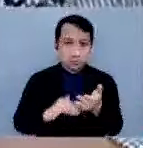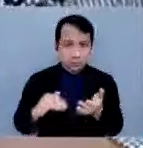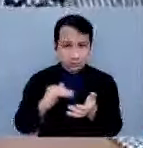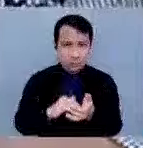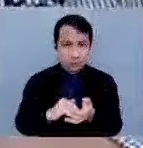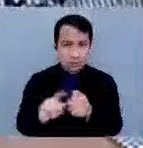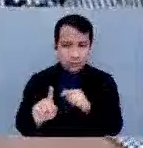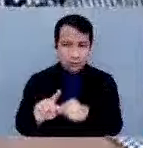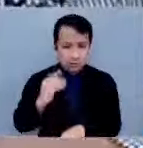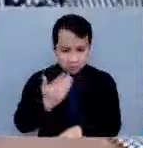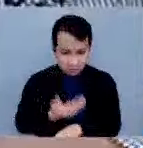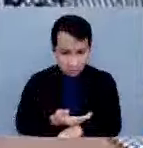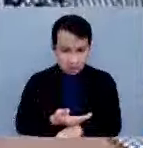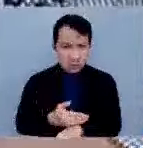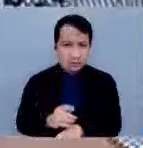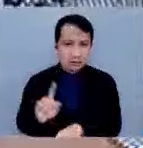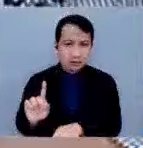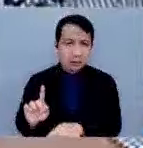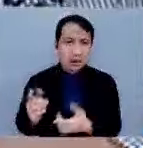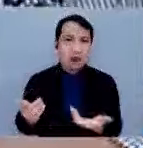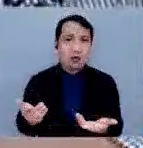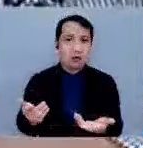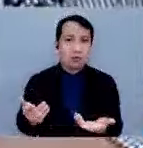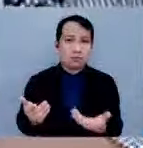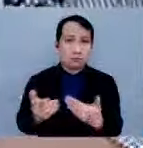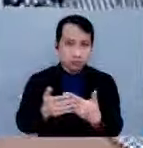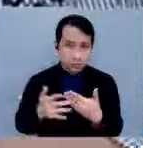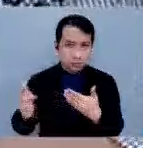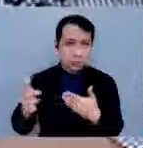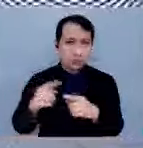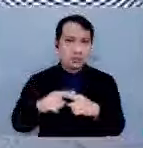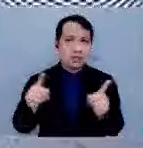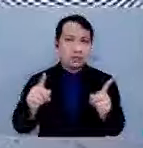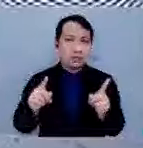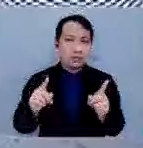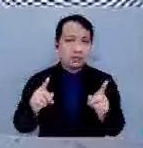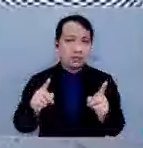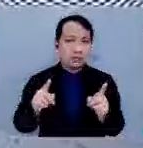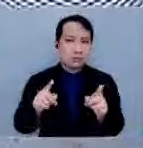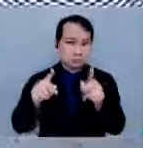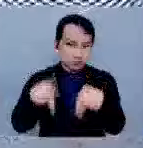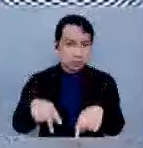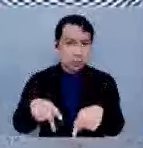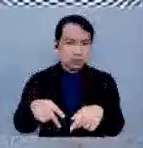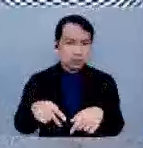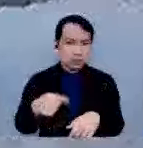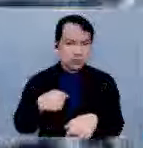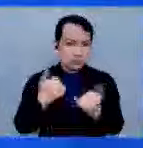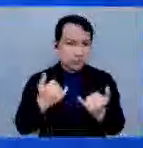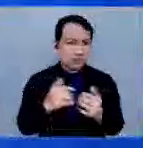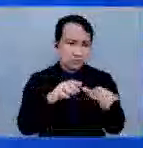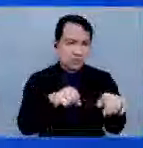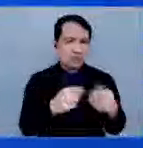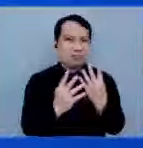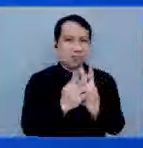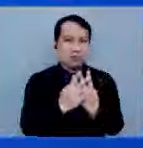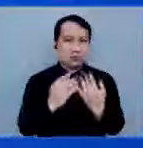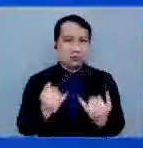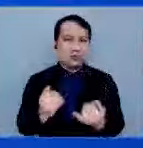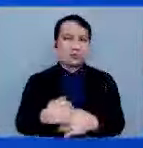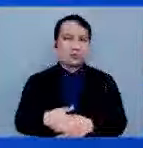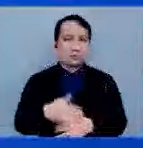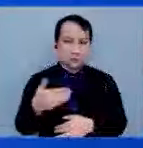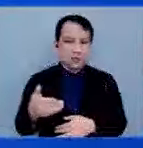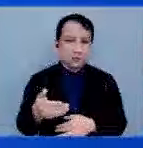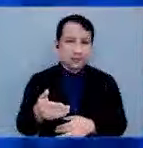anak? Tapos paano kung habang tumatagal, ibang tao na ang gawan niya? Mas may ganda rin makulong na lang din siya. Maharap ang suspect